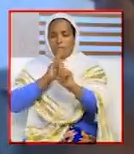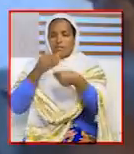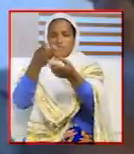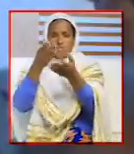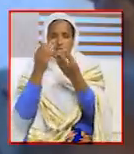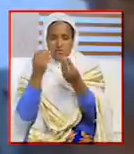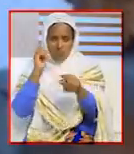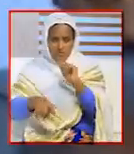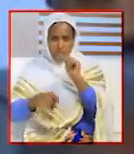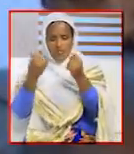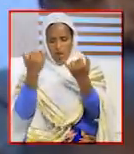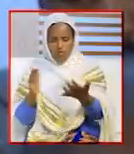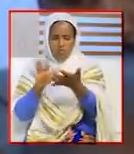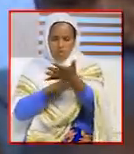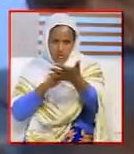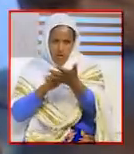ያቃተኝ ነገር